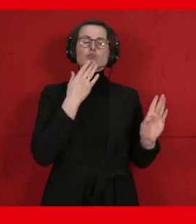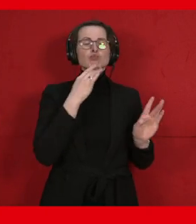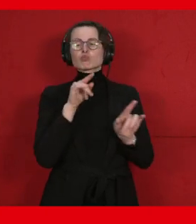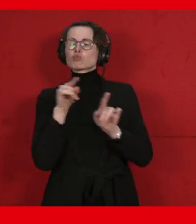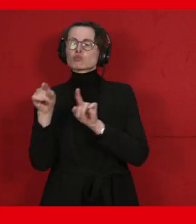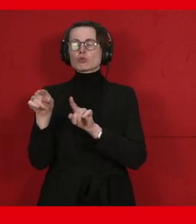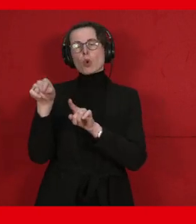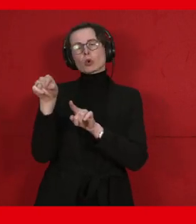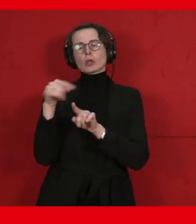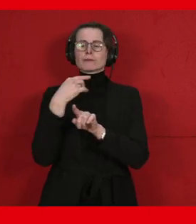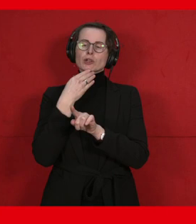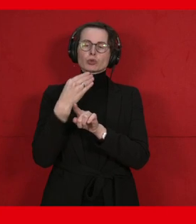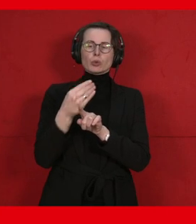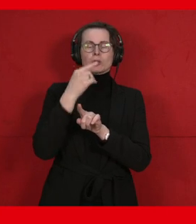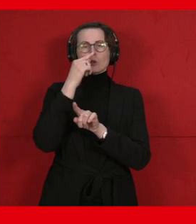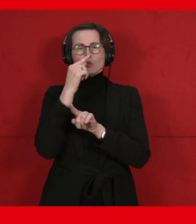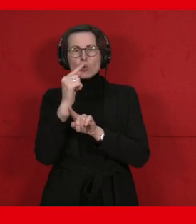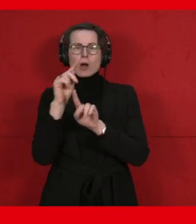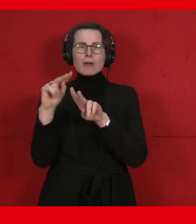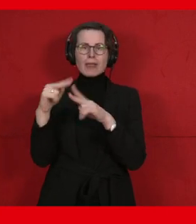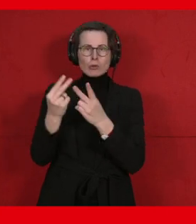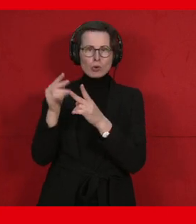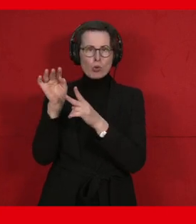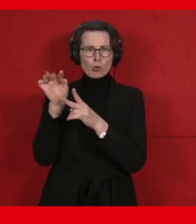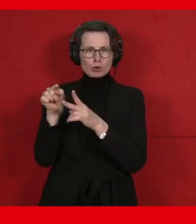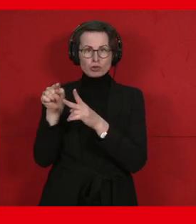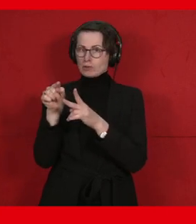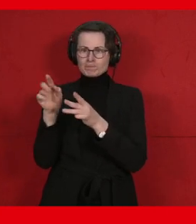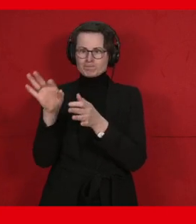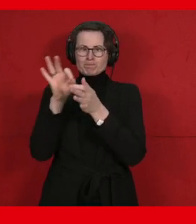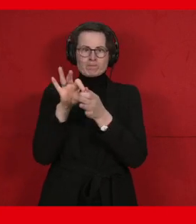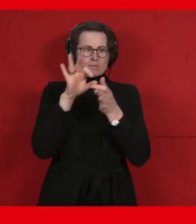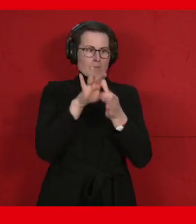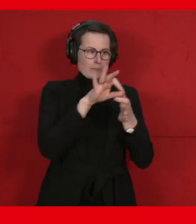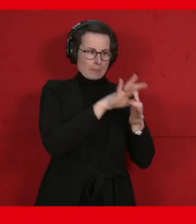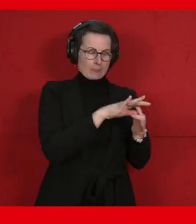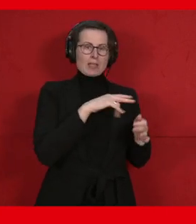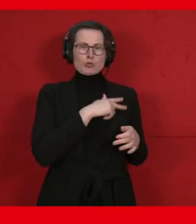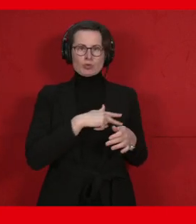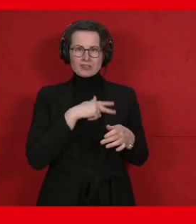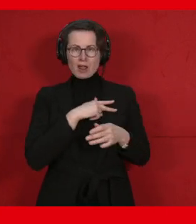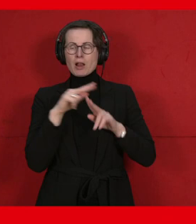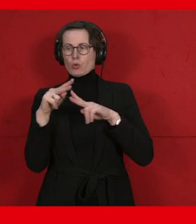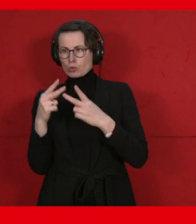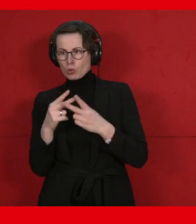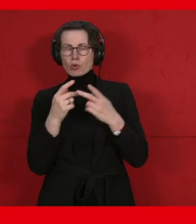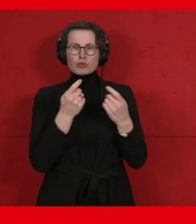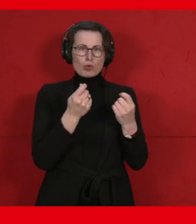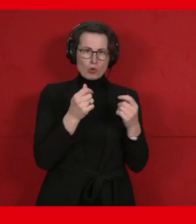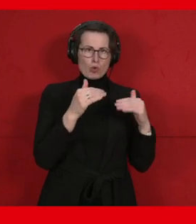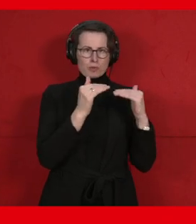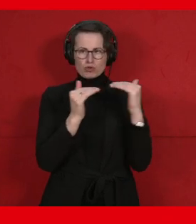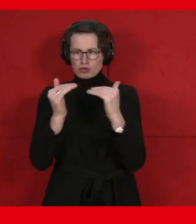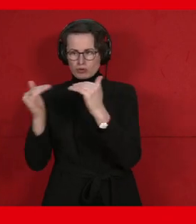und wünschenswert wird, wie nur die ökologische Seite, sondern wir versuchen, das in Balance zu halten, hat im